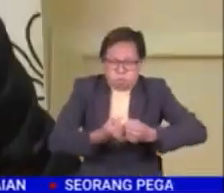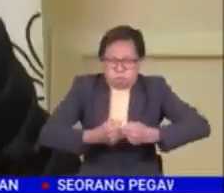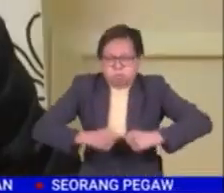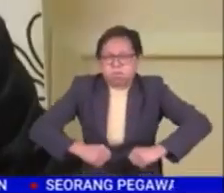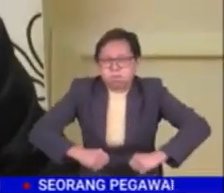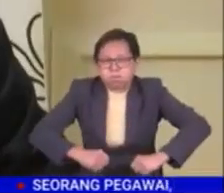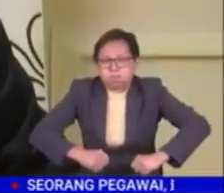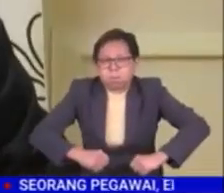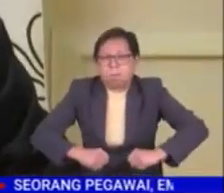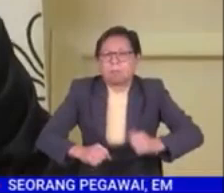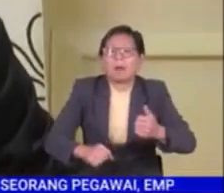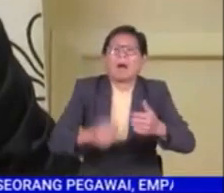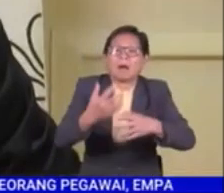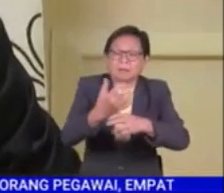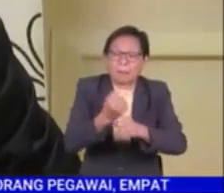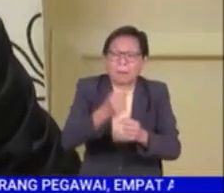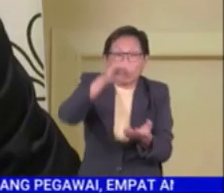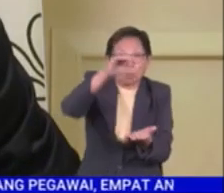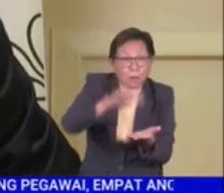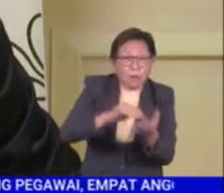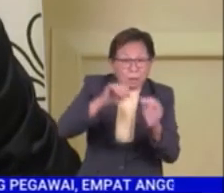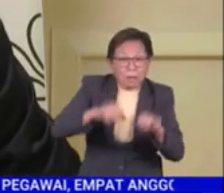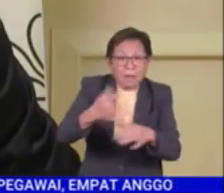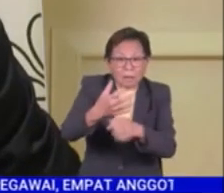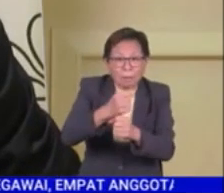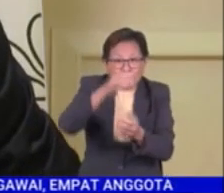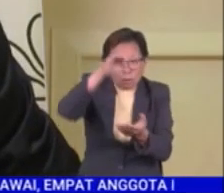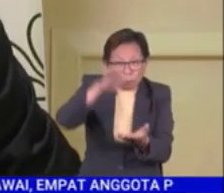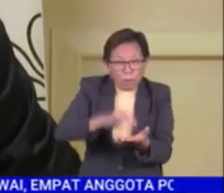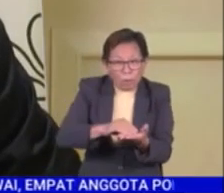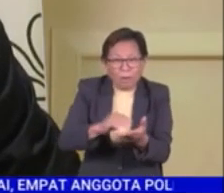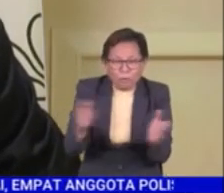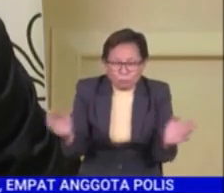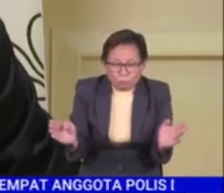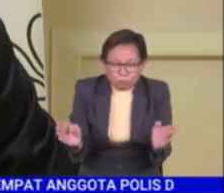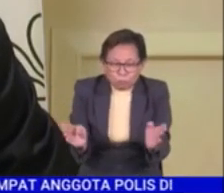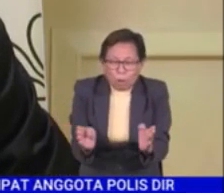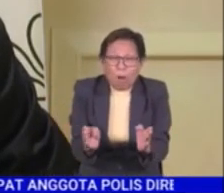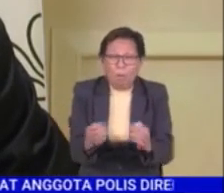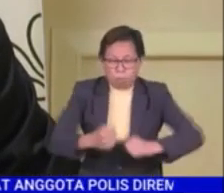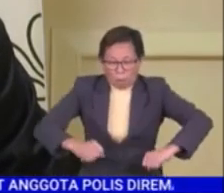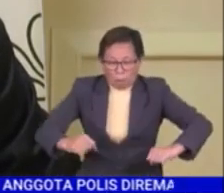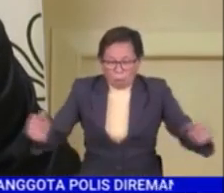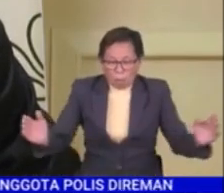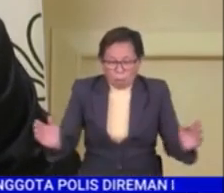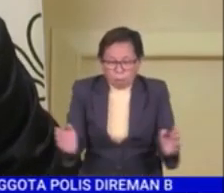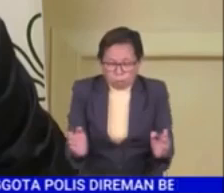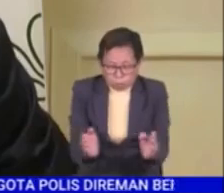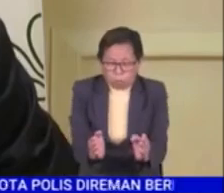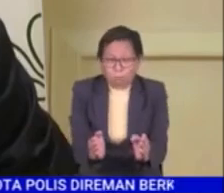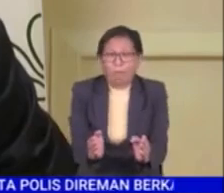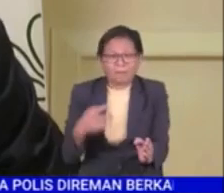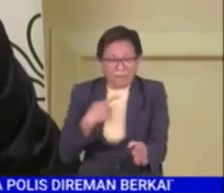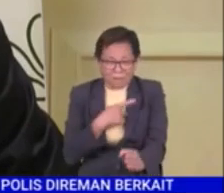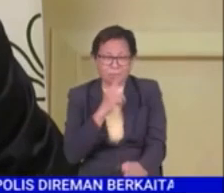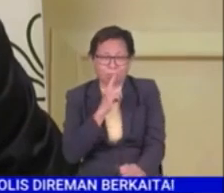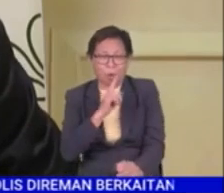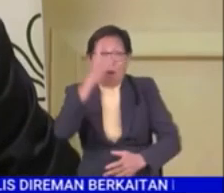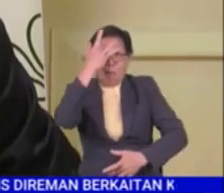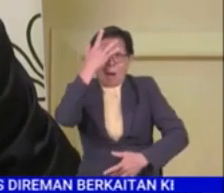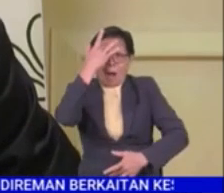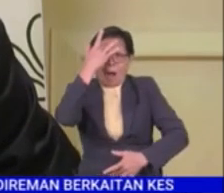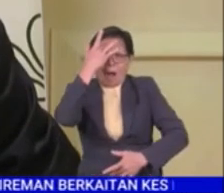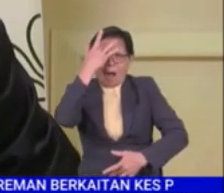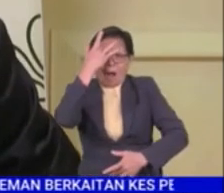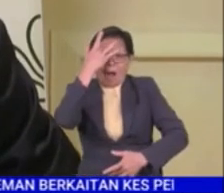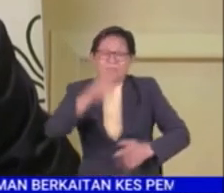obesiti. Dengan dapat mengurangkan berat badan yang berlebihan ini, kita pasti bahawa penyakit-penyakit